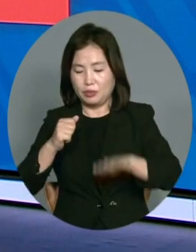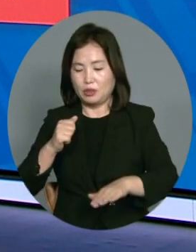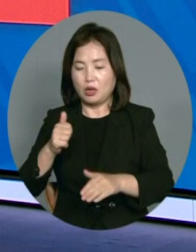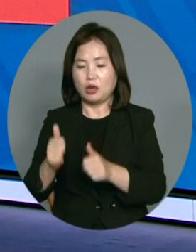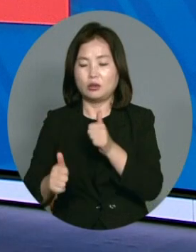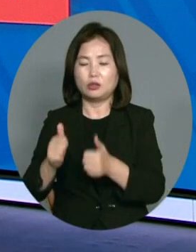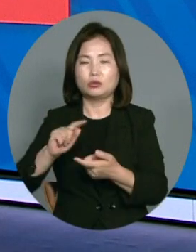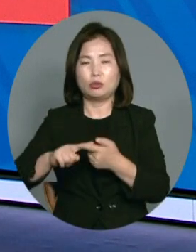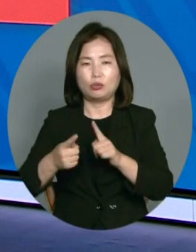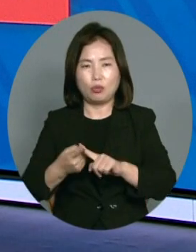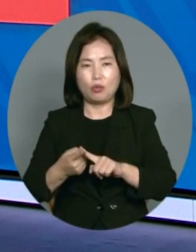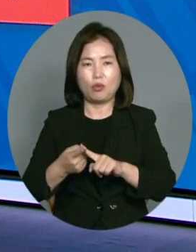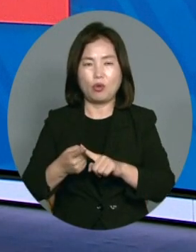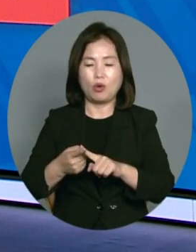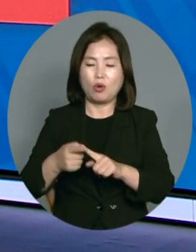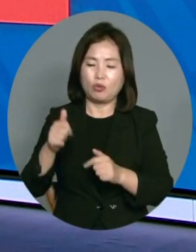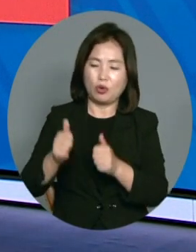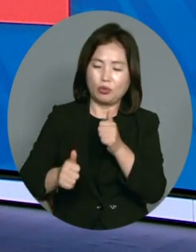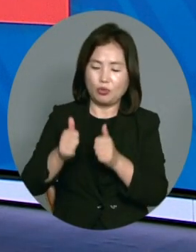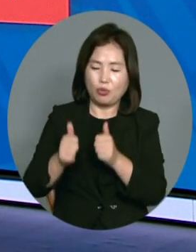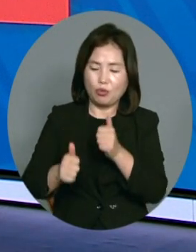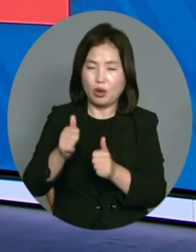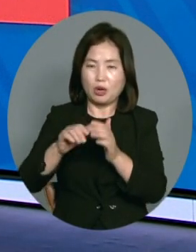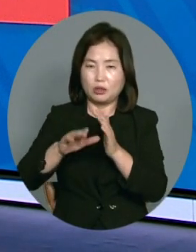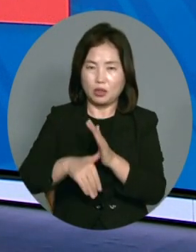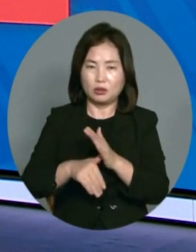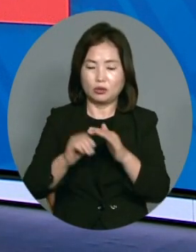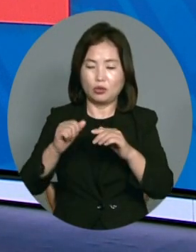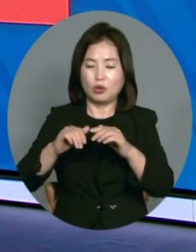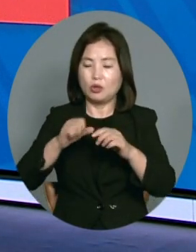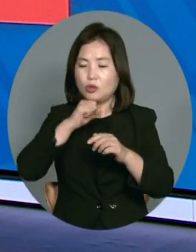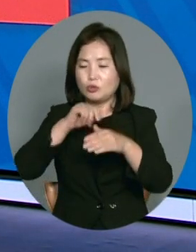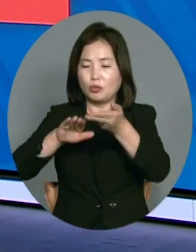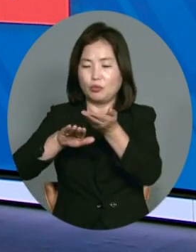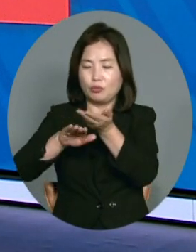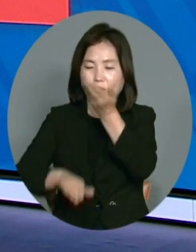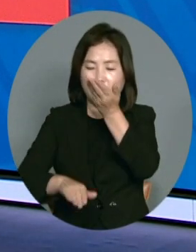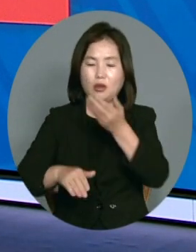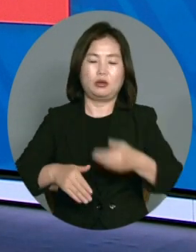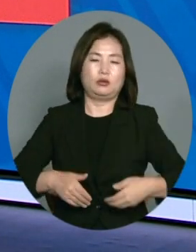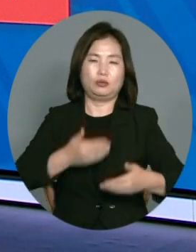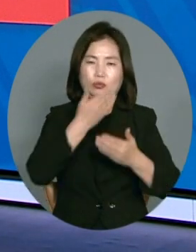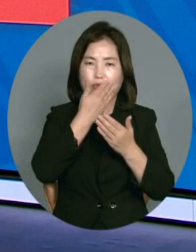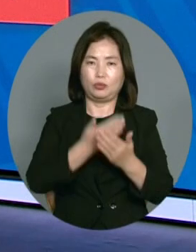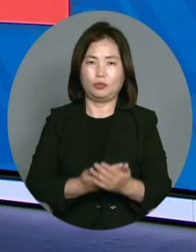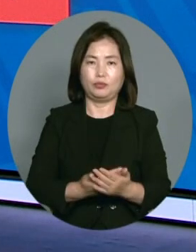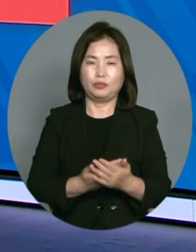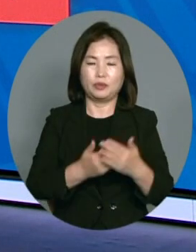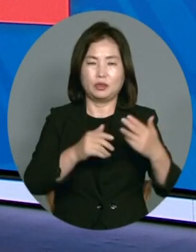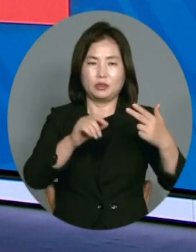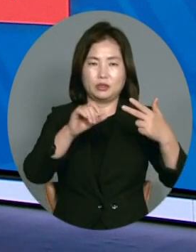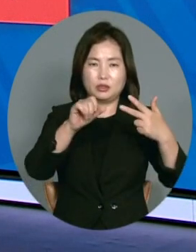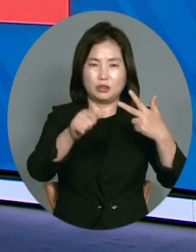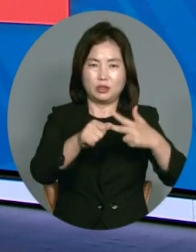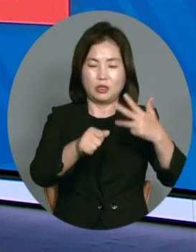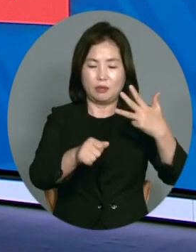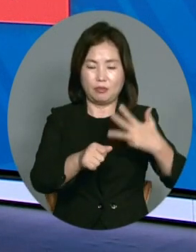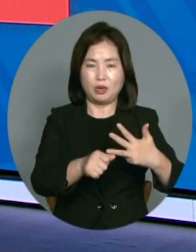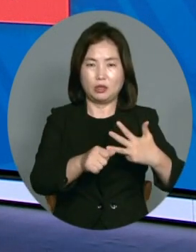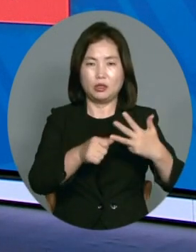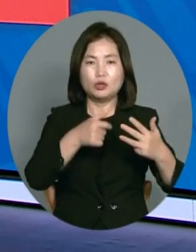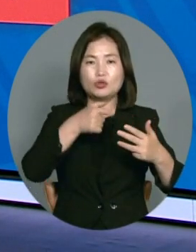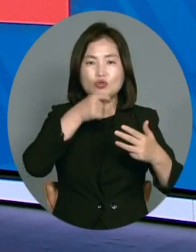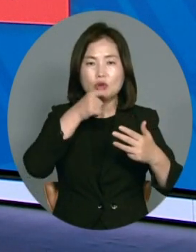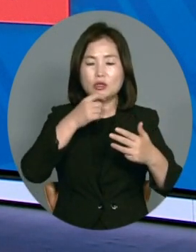그 서로 물리는 그때의 간격을 벌리는 게 굉장히 중요합니다. 7, 8위인 서울과 수원